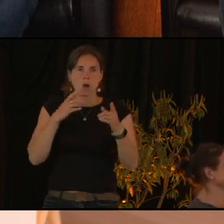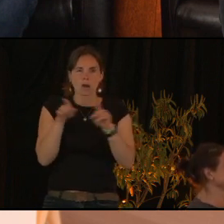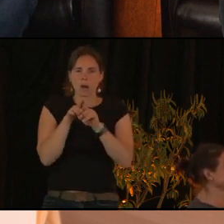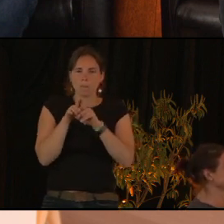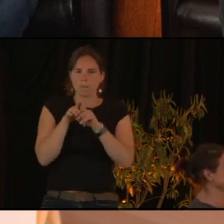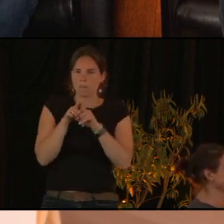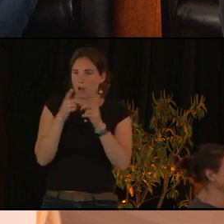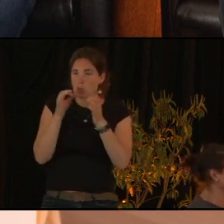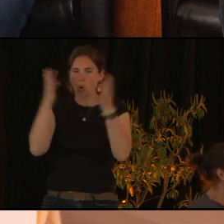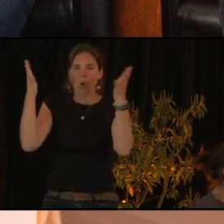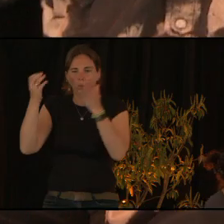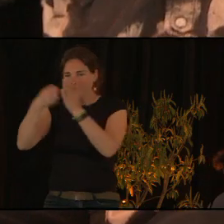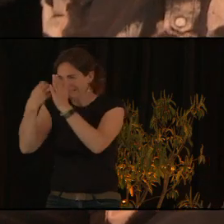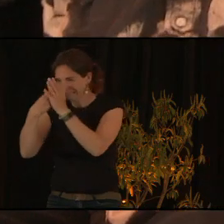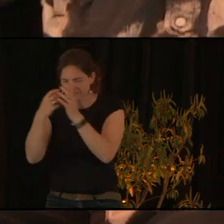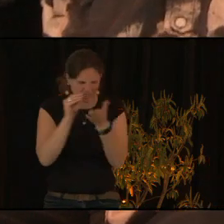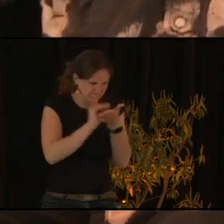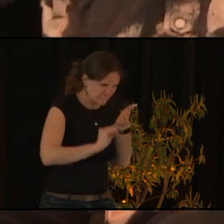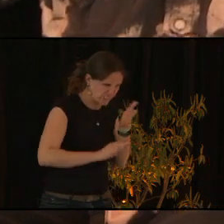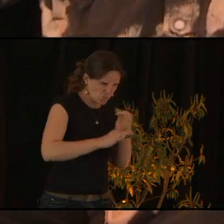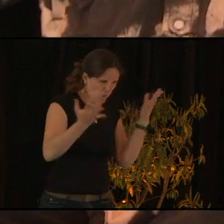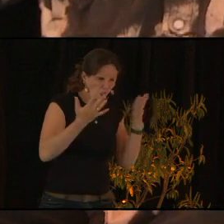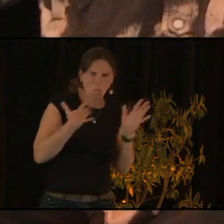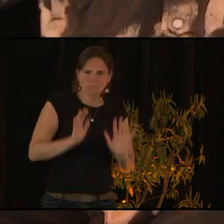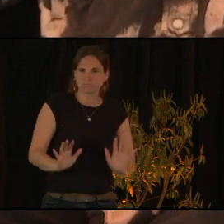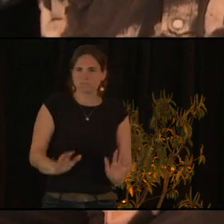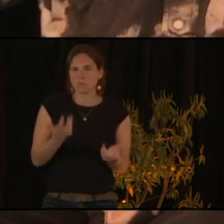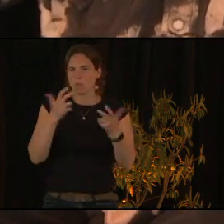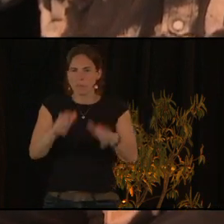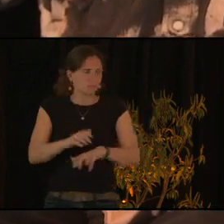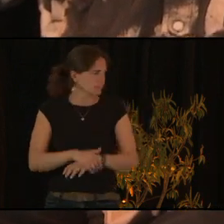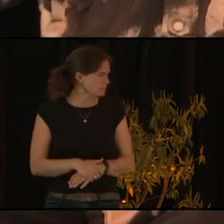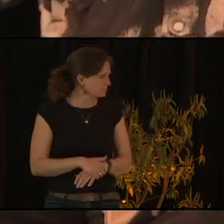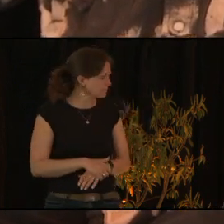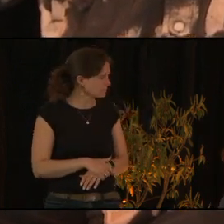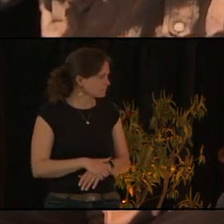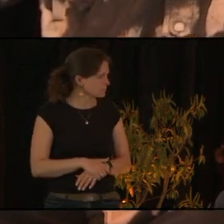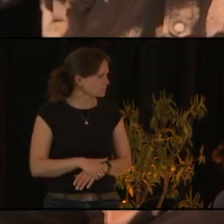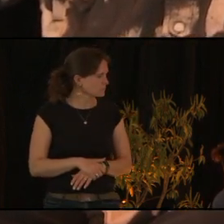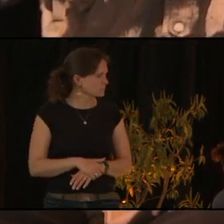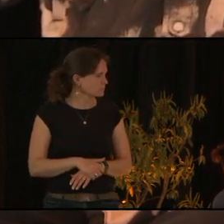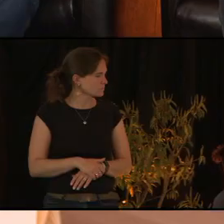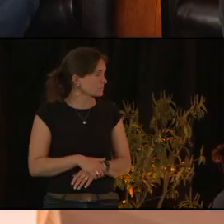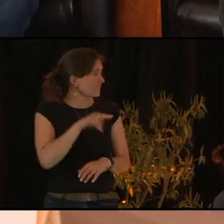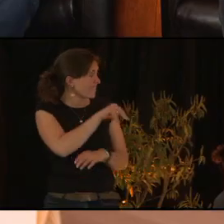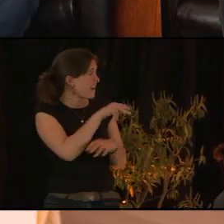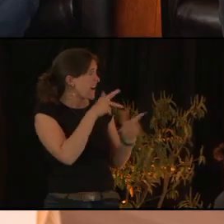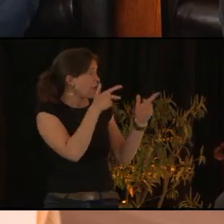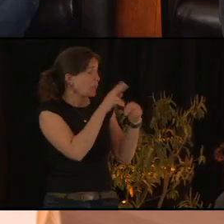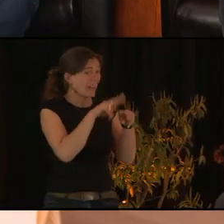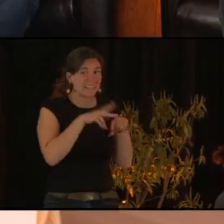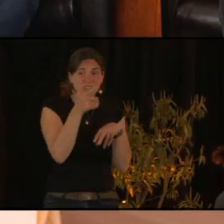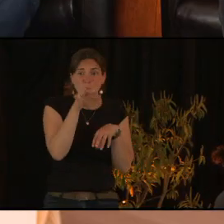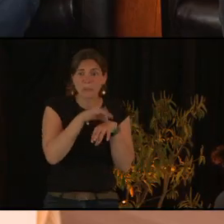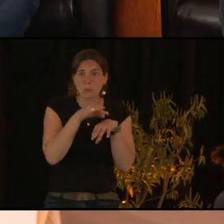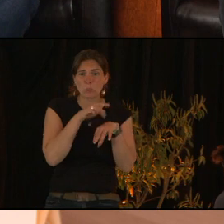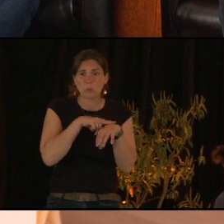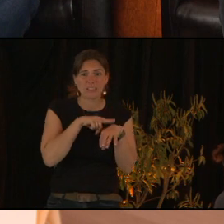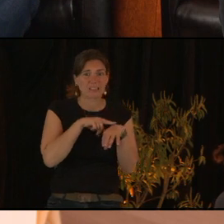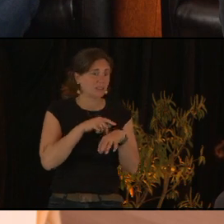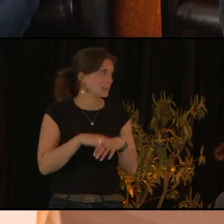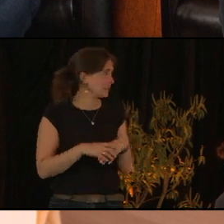ou Le rivage des cires de Gracq, qui sont des livres dans mon panthéon absolu. Jamais je ne les ai convoqués sciemment, volontairement. Je ne me